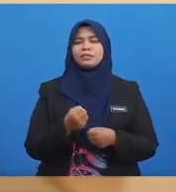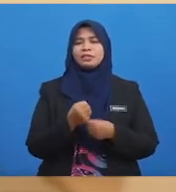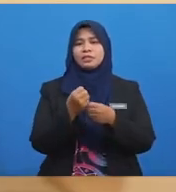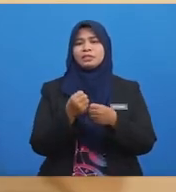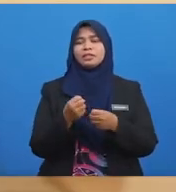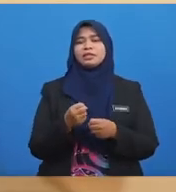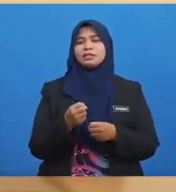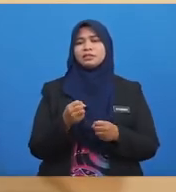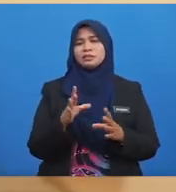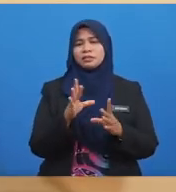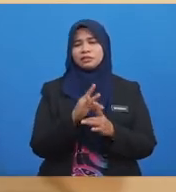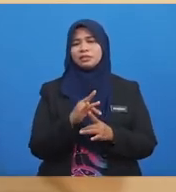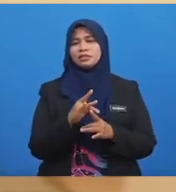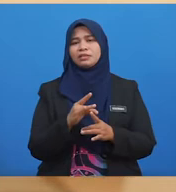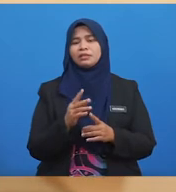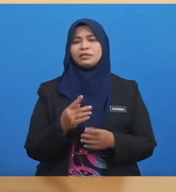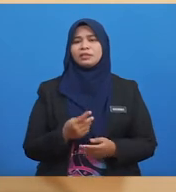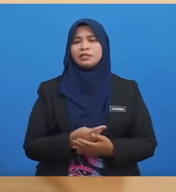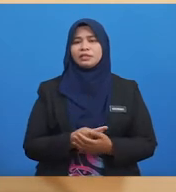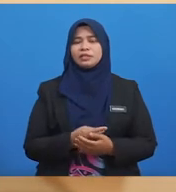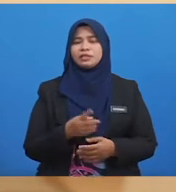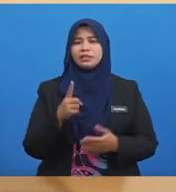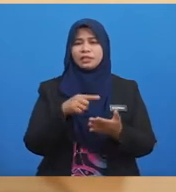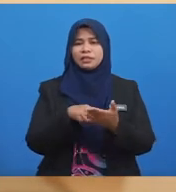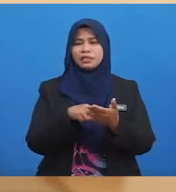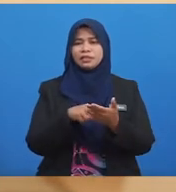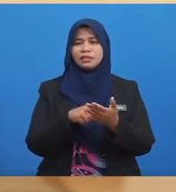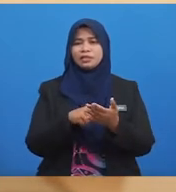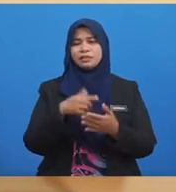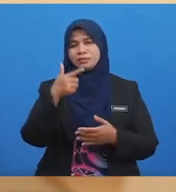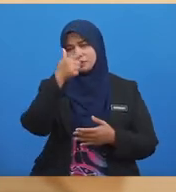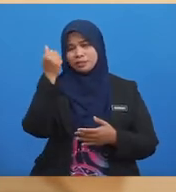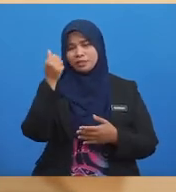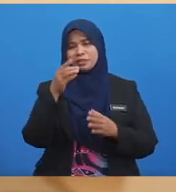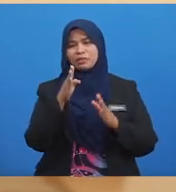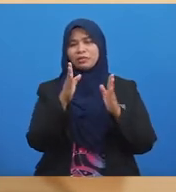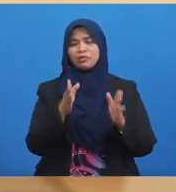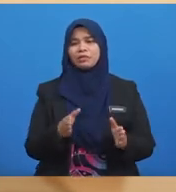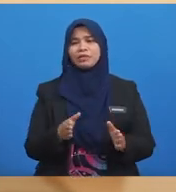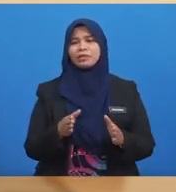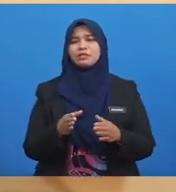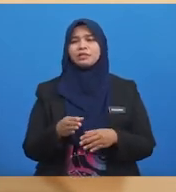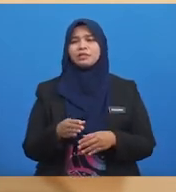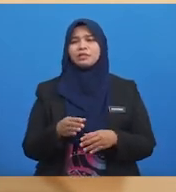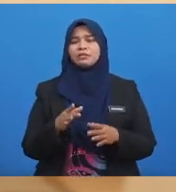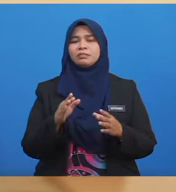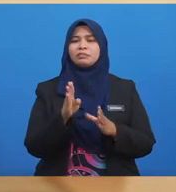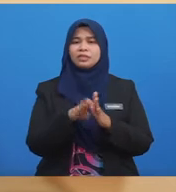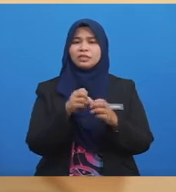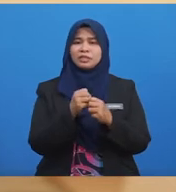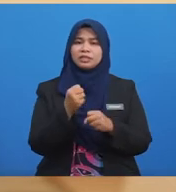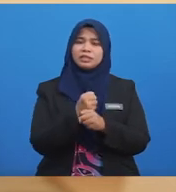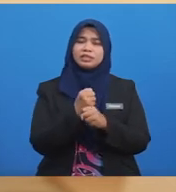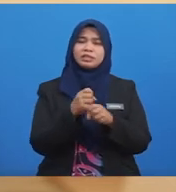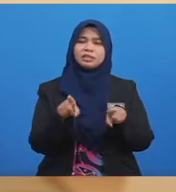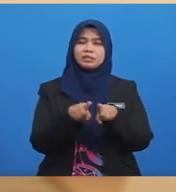Sarawak telah menimbulkan politik anti-penyerahan di Sarawak. Hal ini kerana penduduk